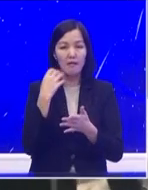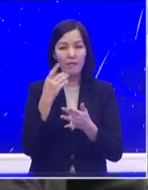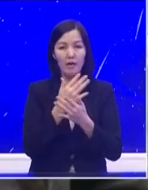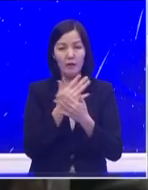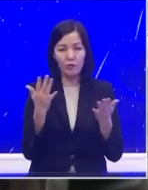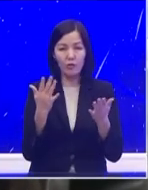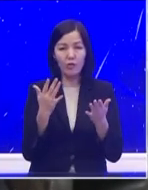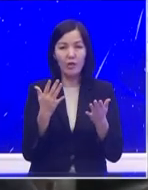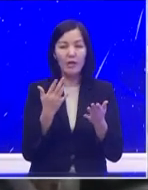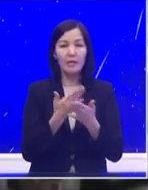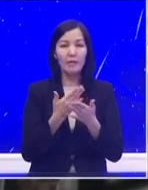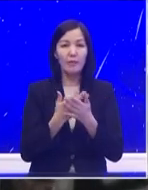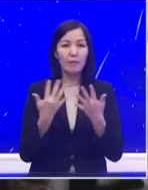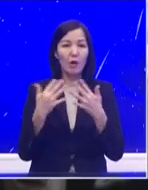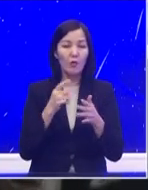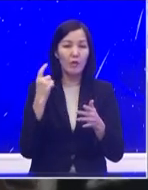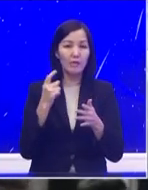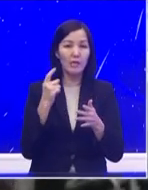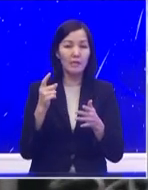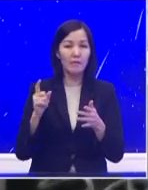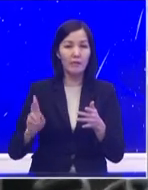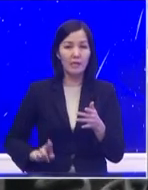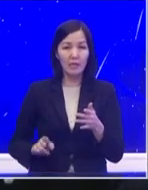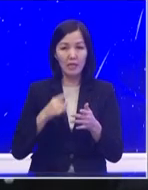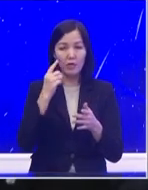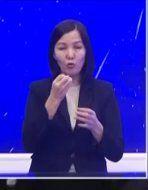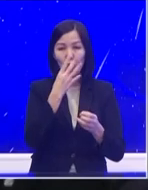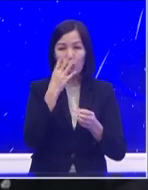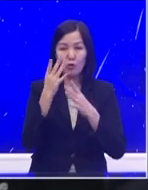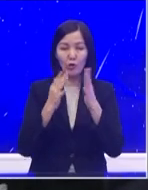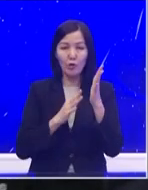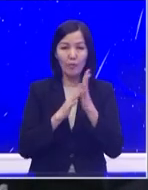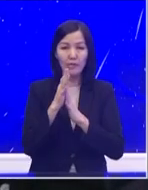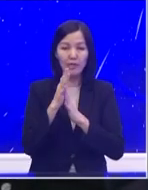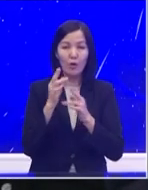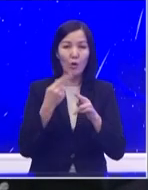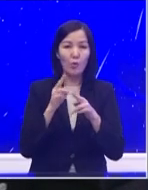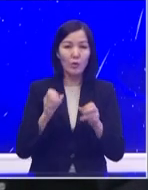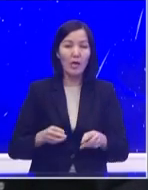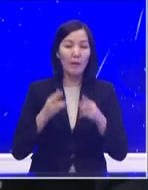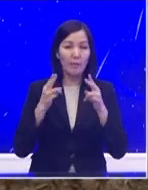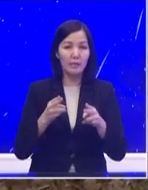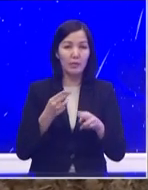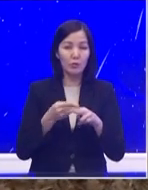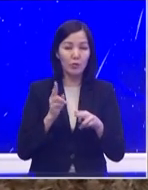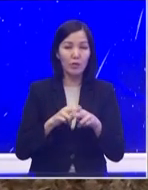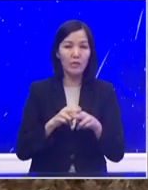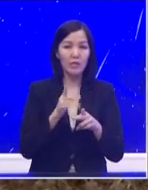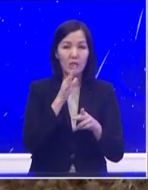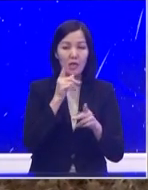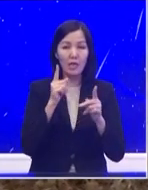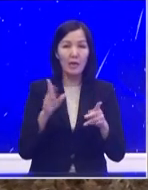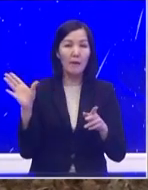сынды жемістерге. Шаруа қожалық иелерінің айтуынша гүлдену кезінде бактериоз өте қауіпті. Дәл осы кезеңде барлық